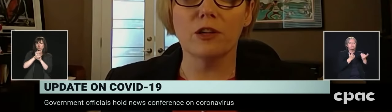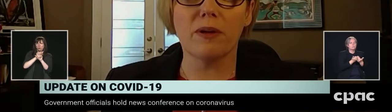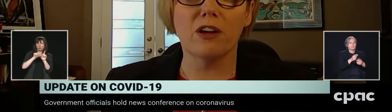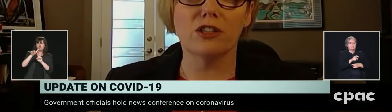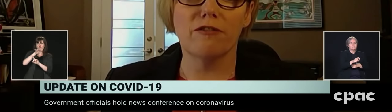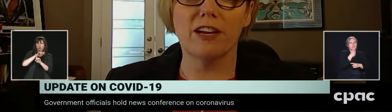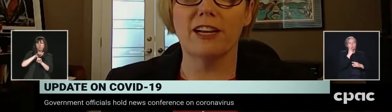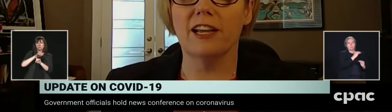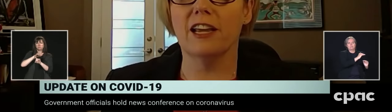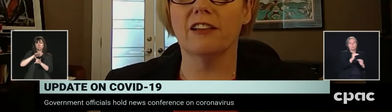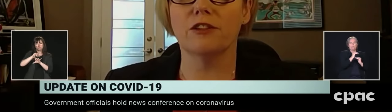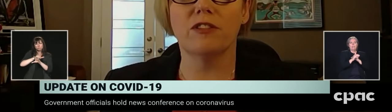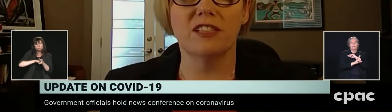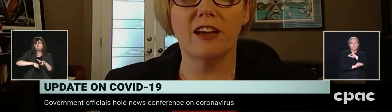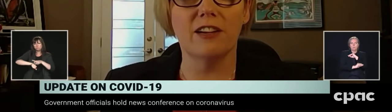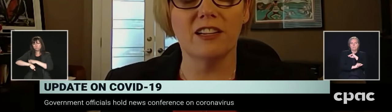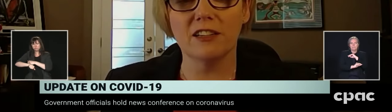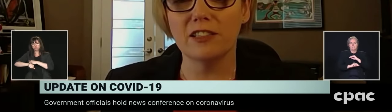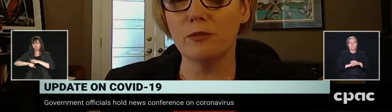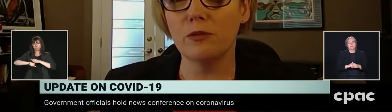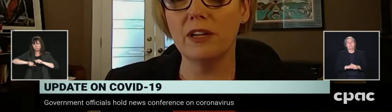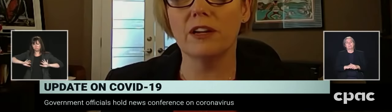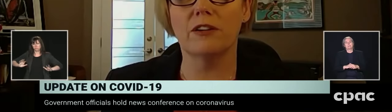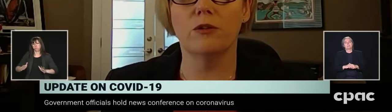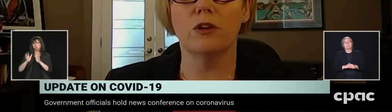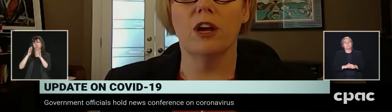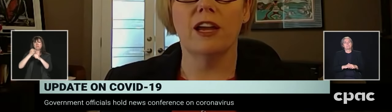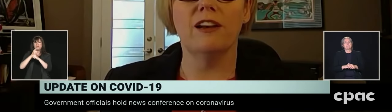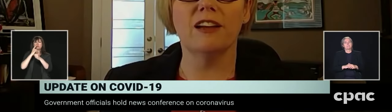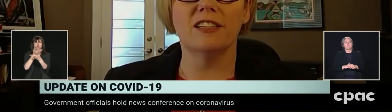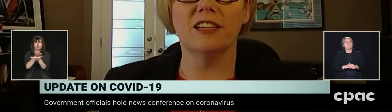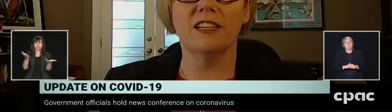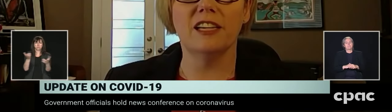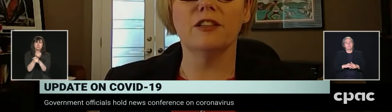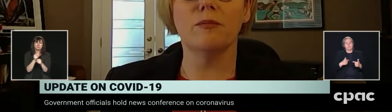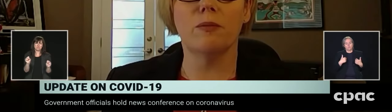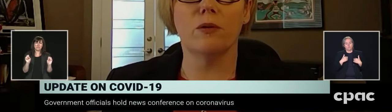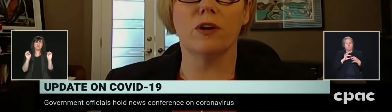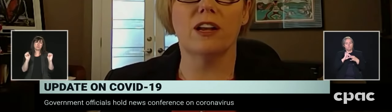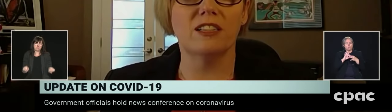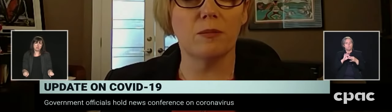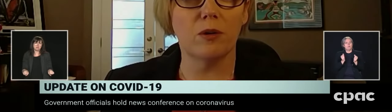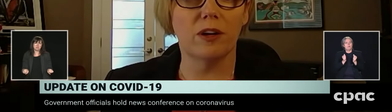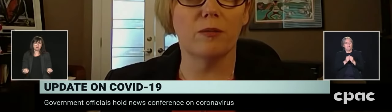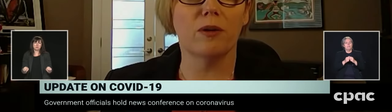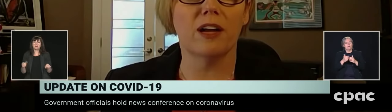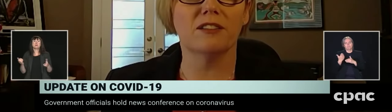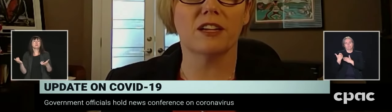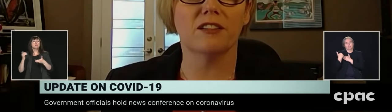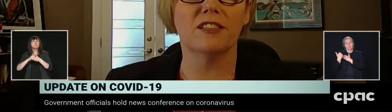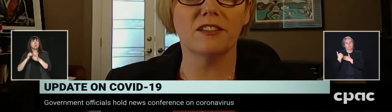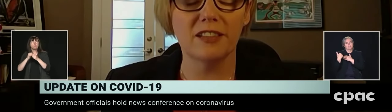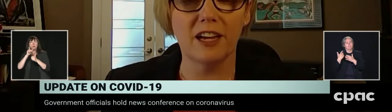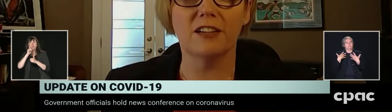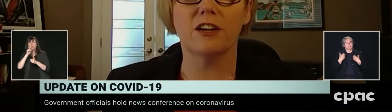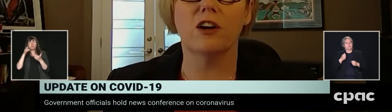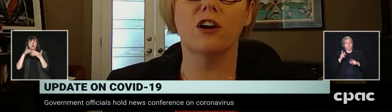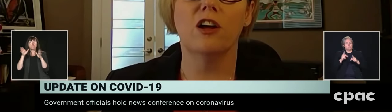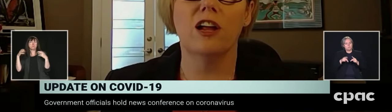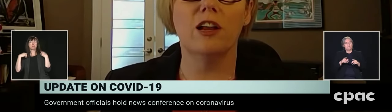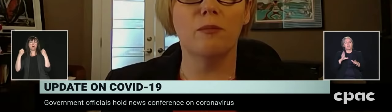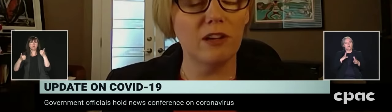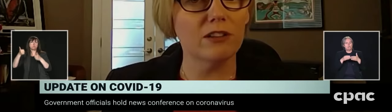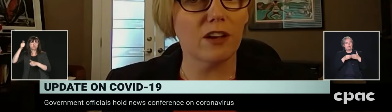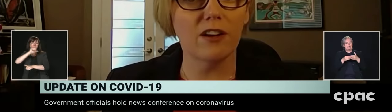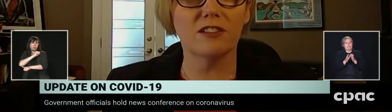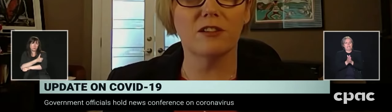travaillant de proche avec les officiers de la santé publique, il y a des guides pour les employeurs pour être certain que